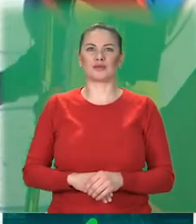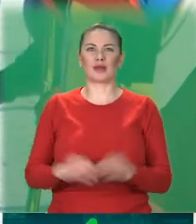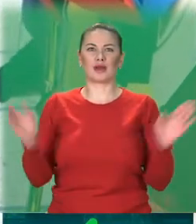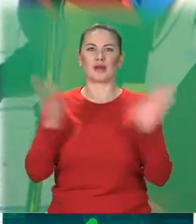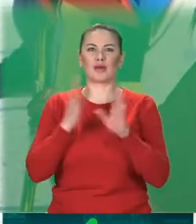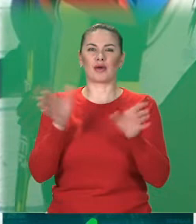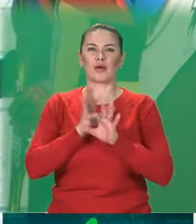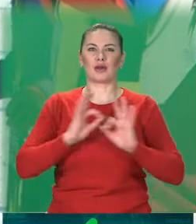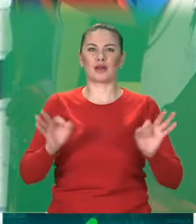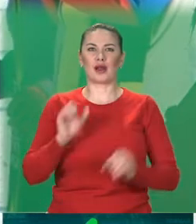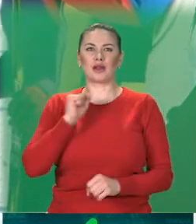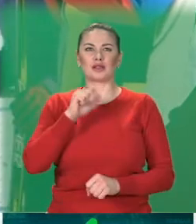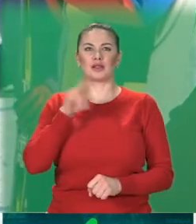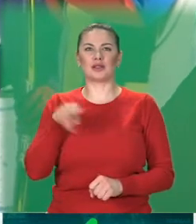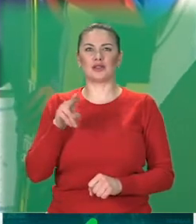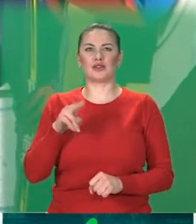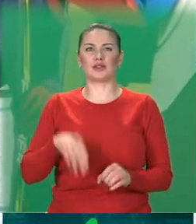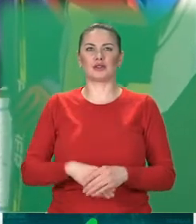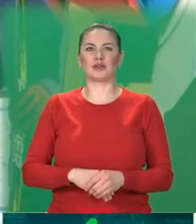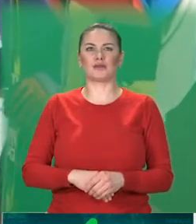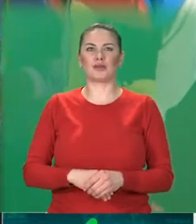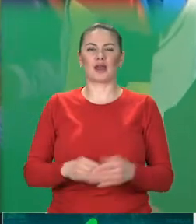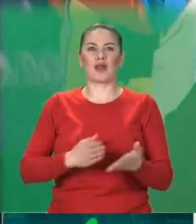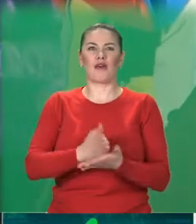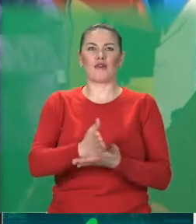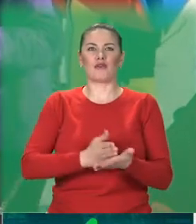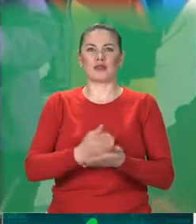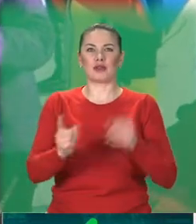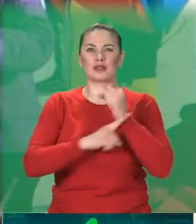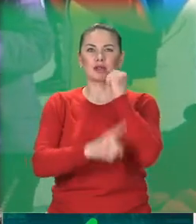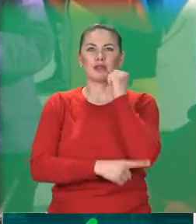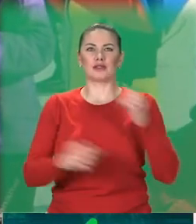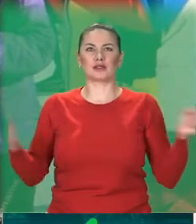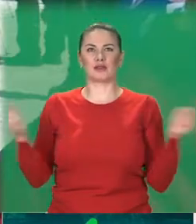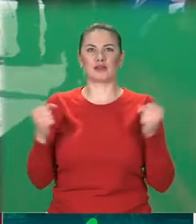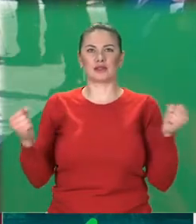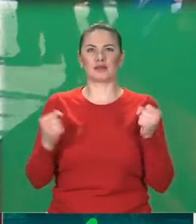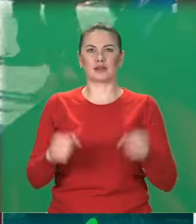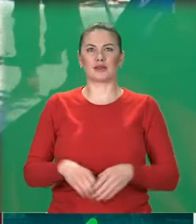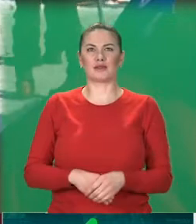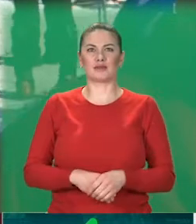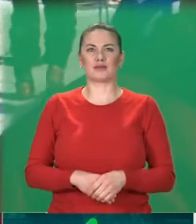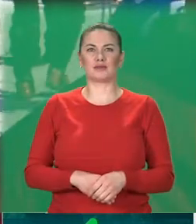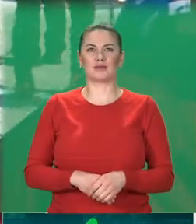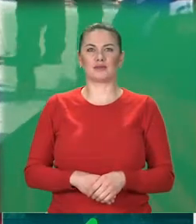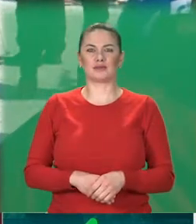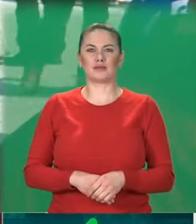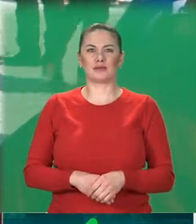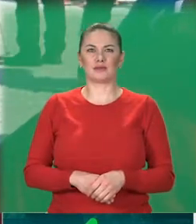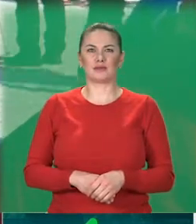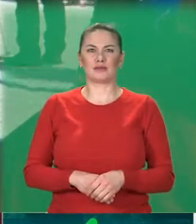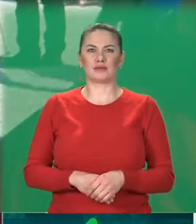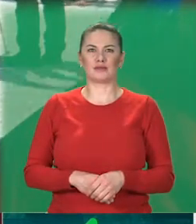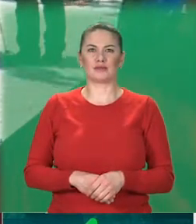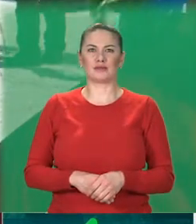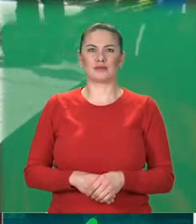благоприятствует, снег хороший, скоростной, так что будет в удовольствие бег. Лыжная тусовка, как говорят, да,